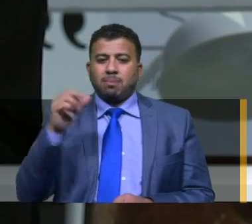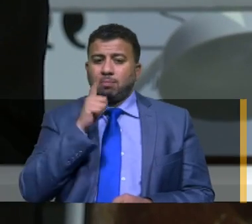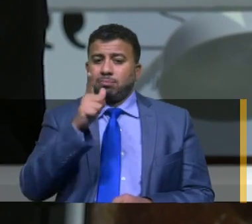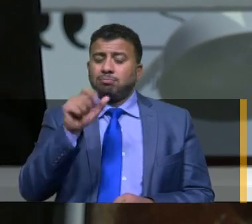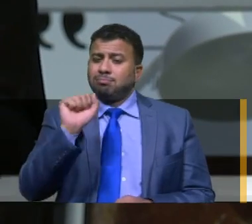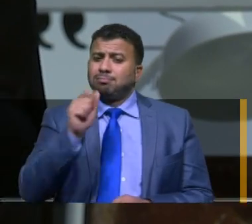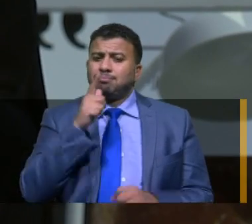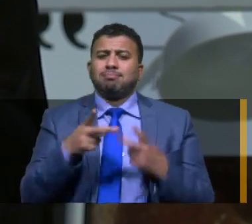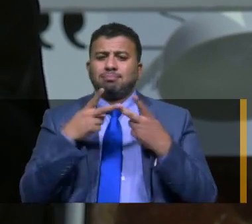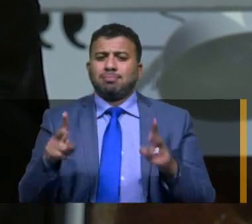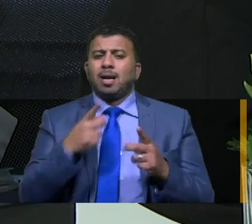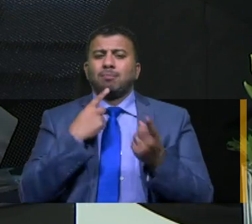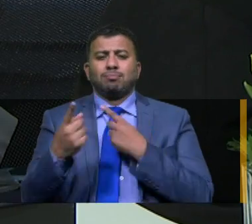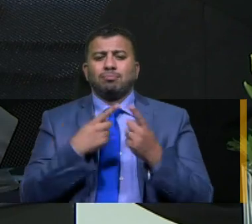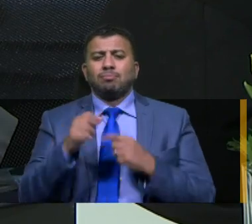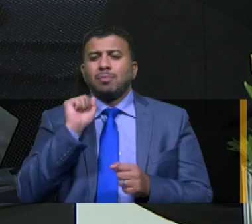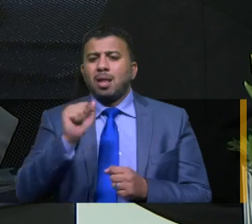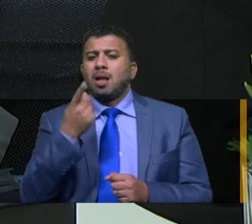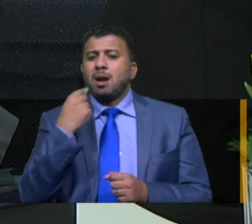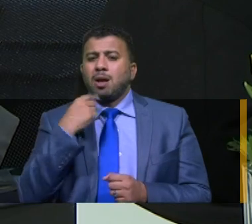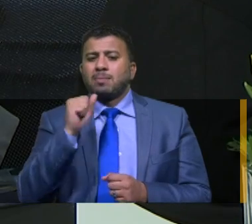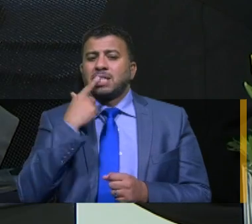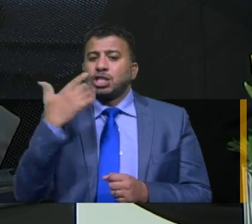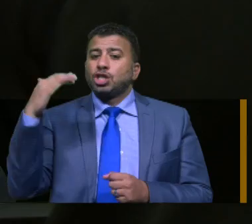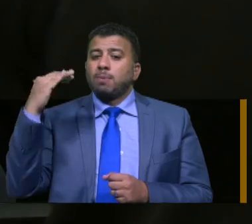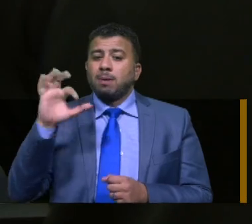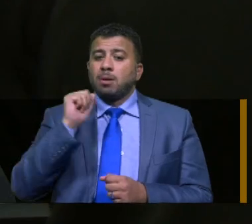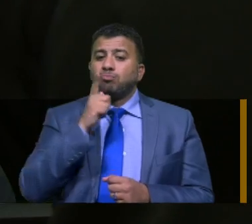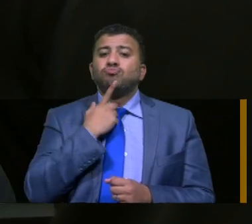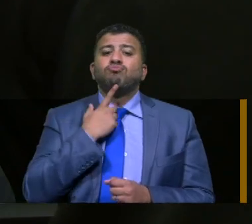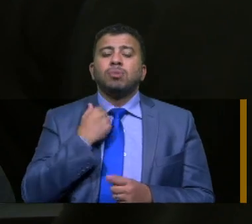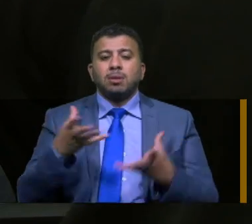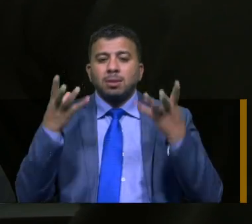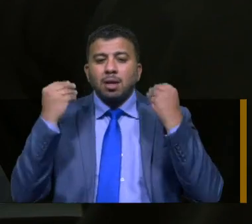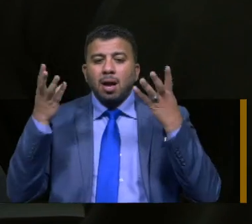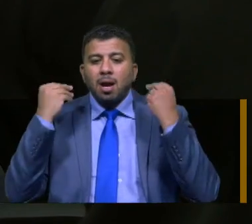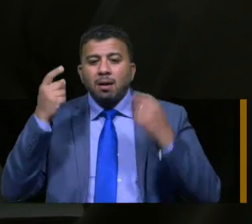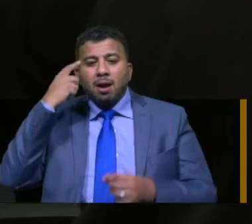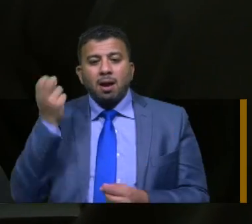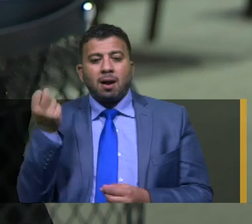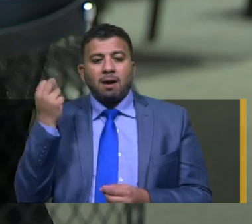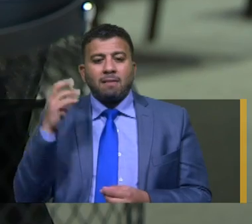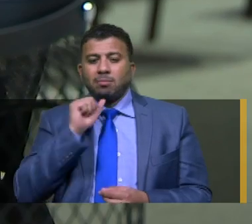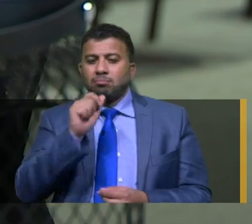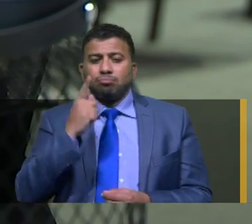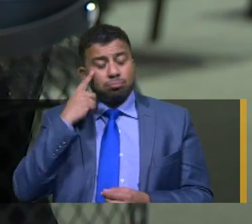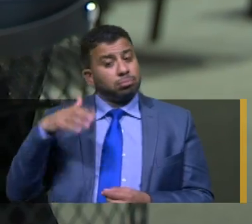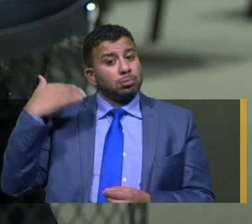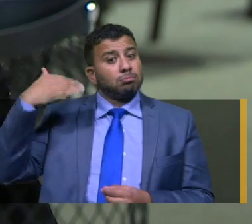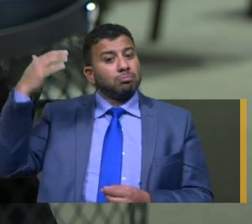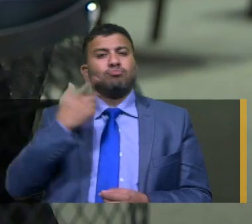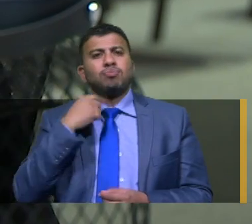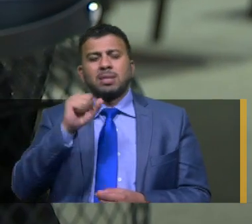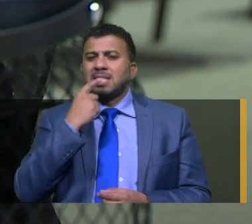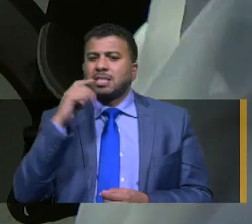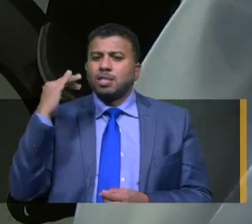خلال فتح باب النقاش بين صناع القرار والشباب بغية التعرف إلى أفكارهم وتطلعاتهم في